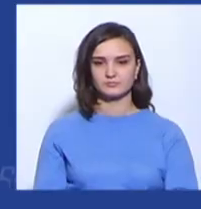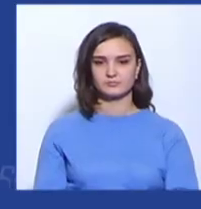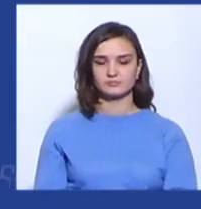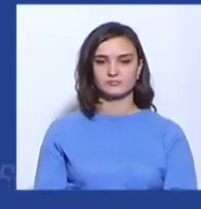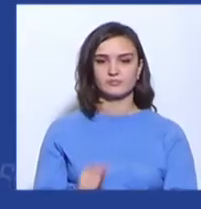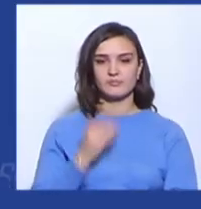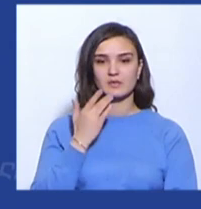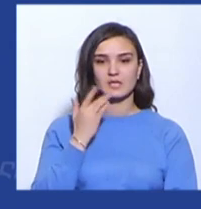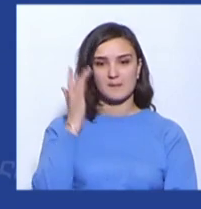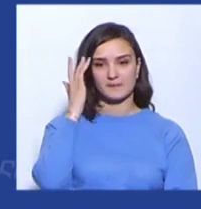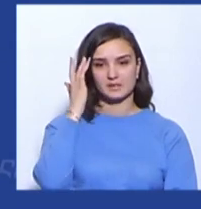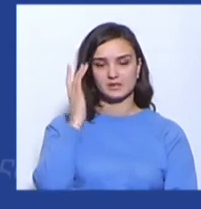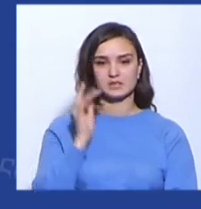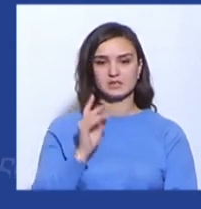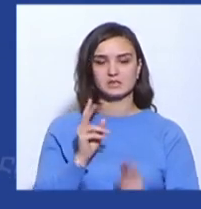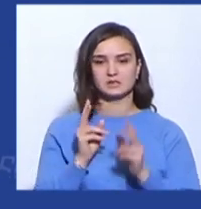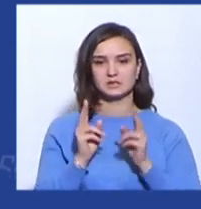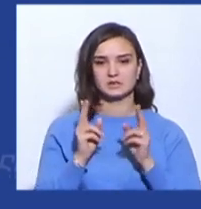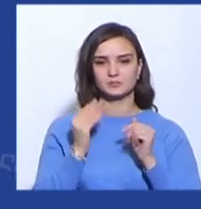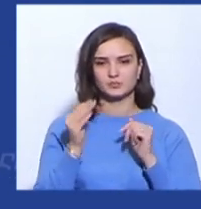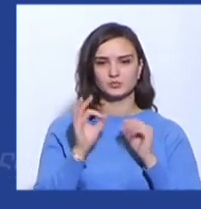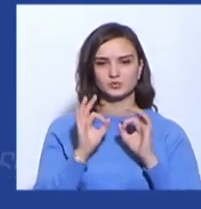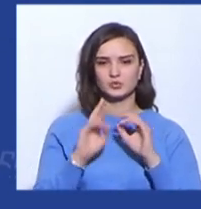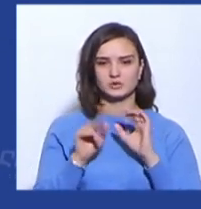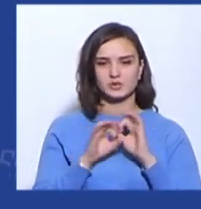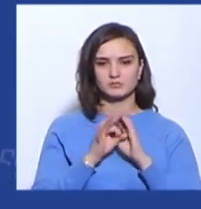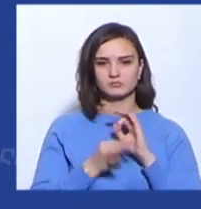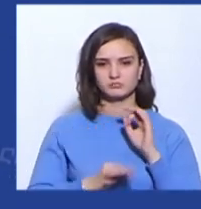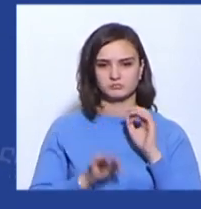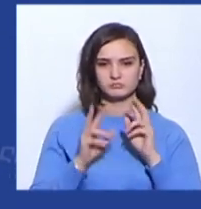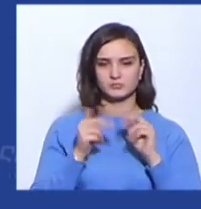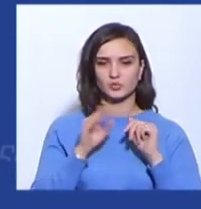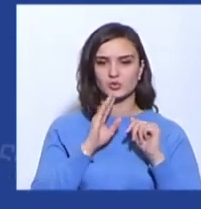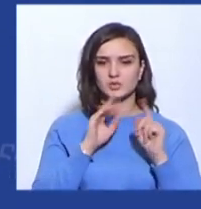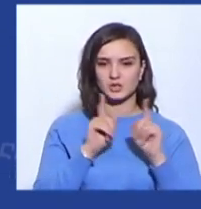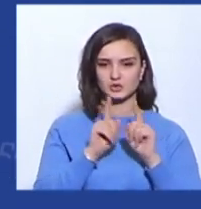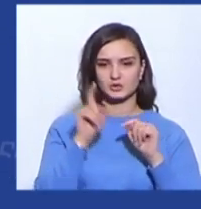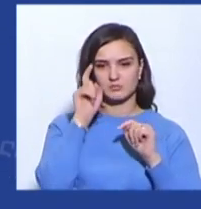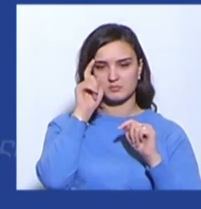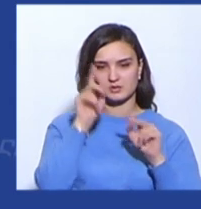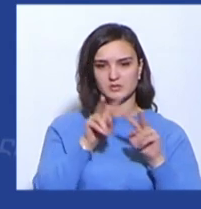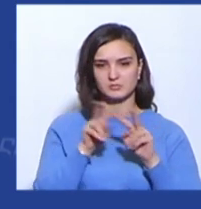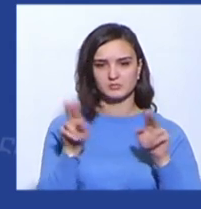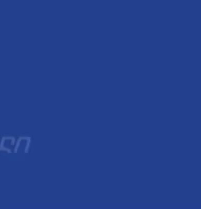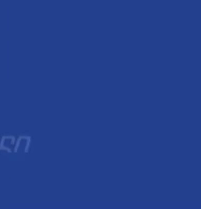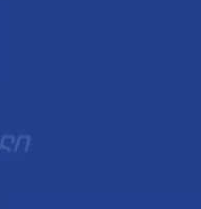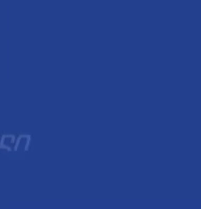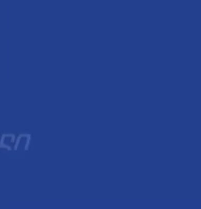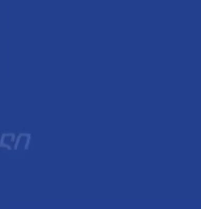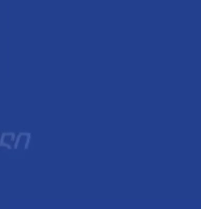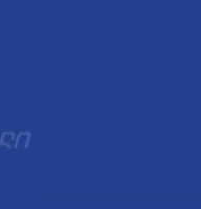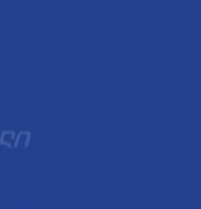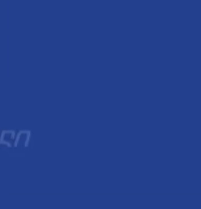ამერიკის კიბოს ასოციაციის მონაცემებით, სწორი და მსხვილი ნაწლავის კიბო, როგორც ქალებში, ასევე მამაკაცებში, მესამე